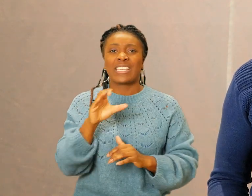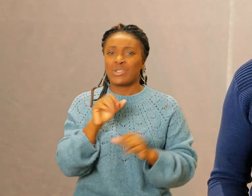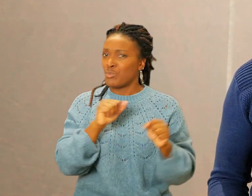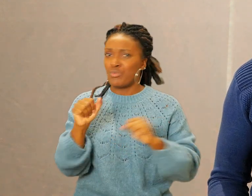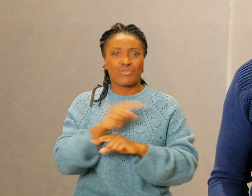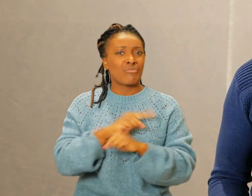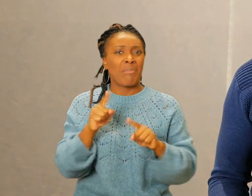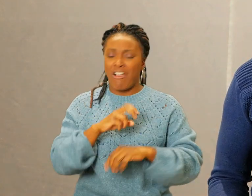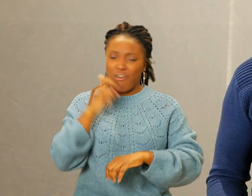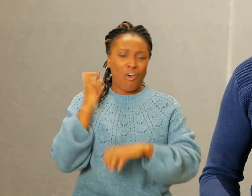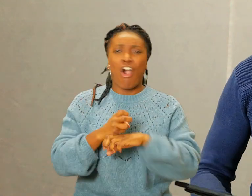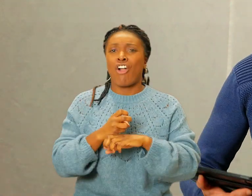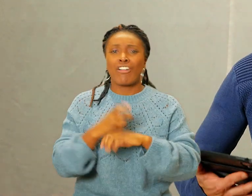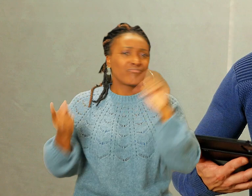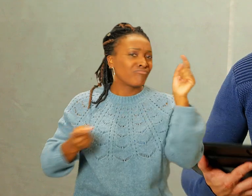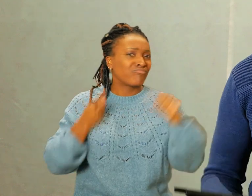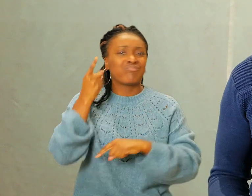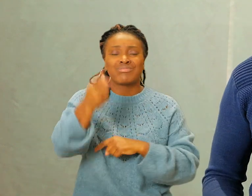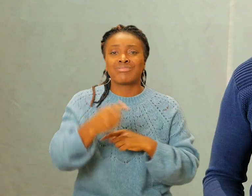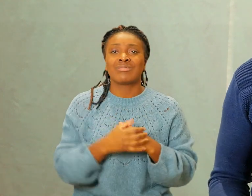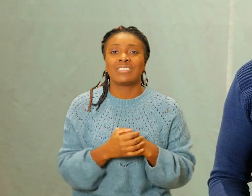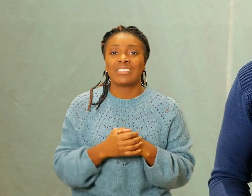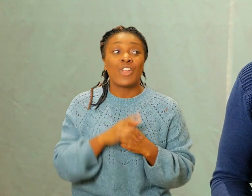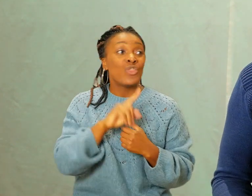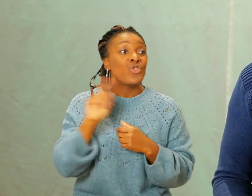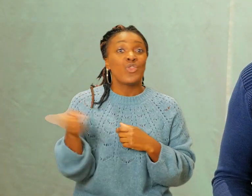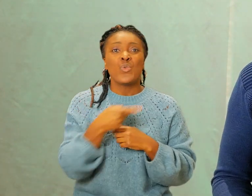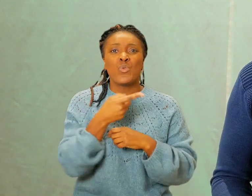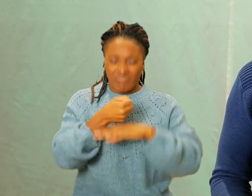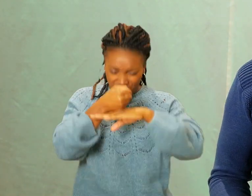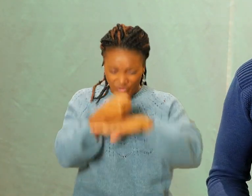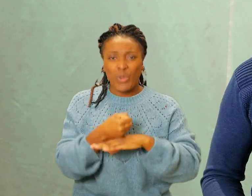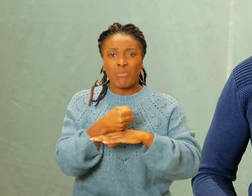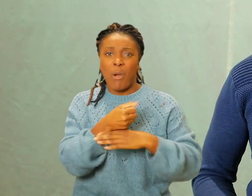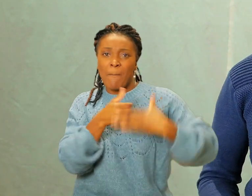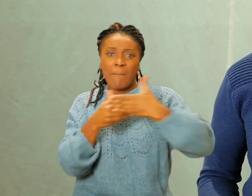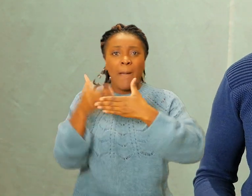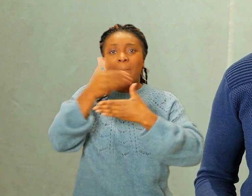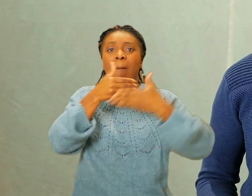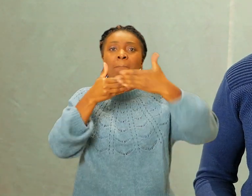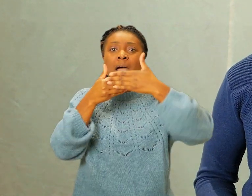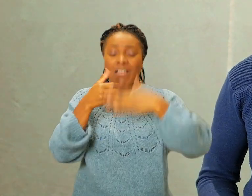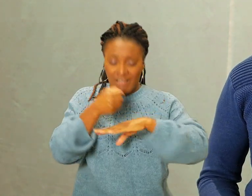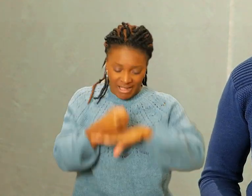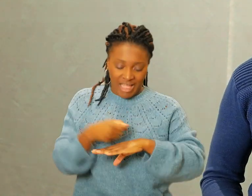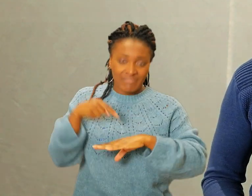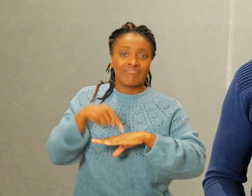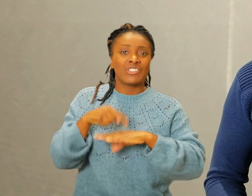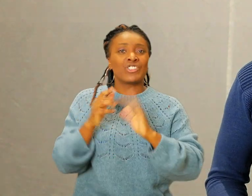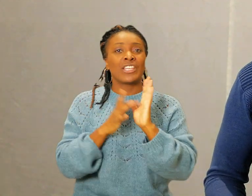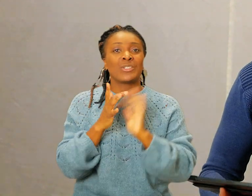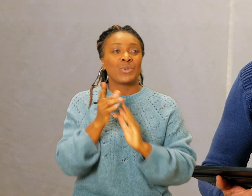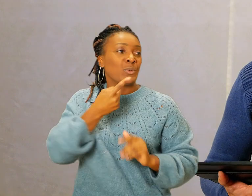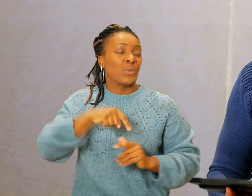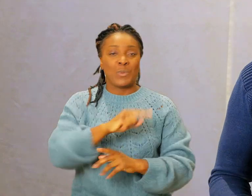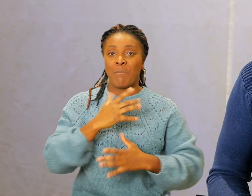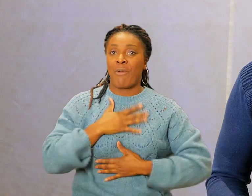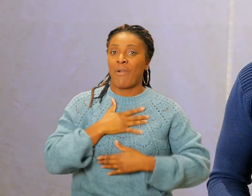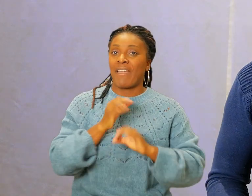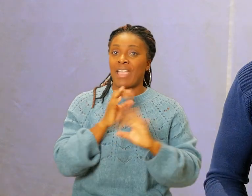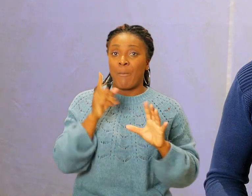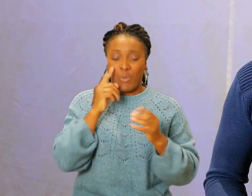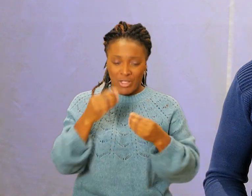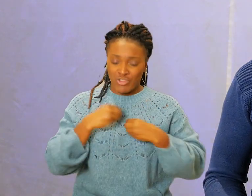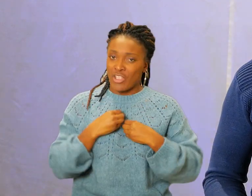siècles. Et quand on est bâti dessus, nous n'avons rien à craindre. Parce qu'il nous tient